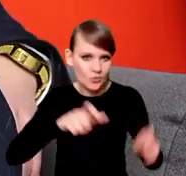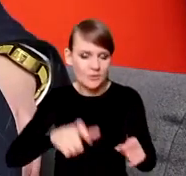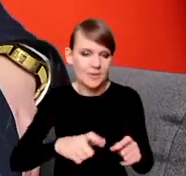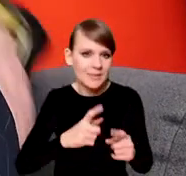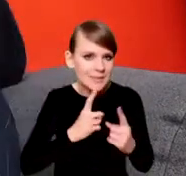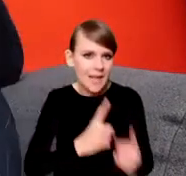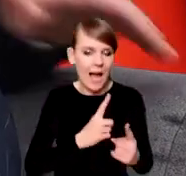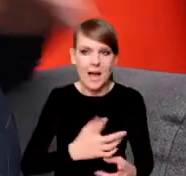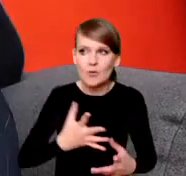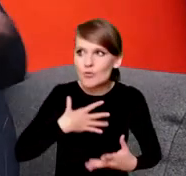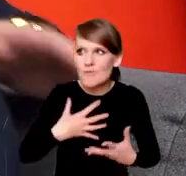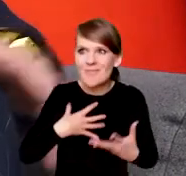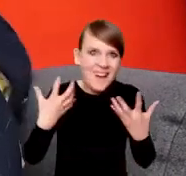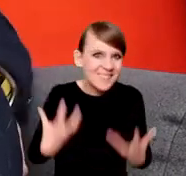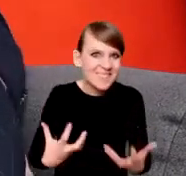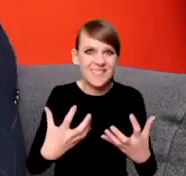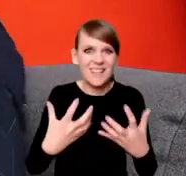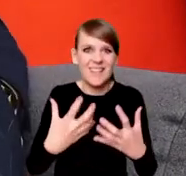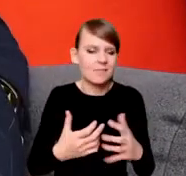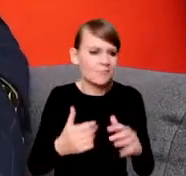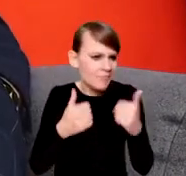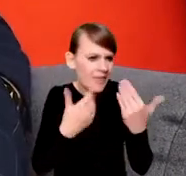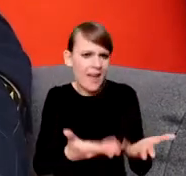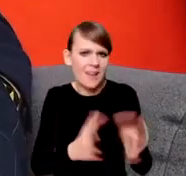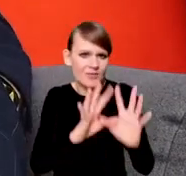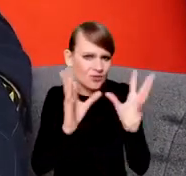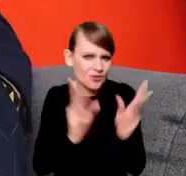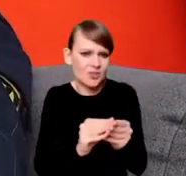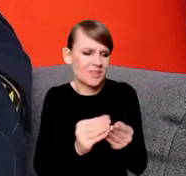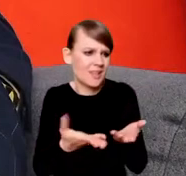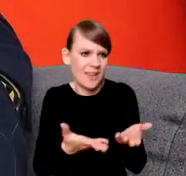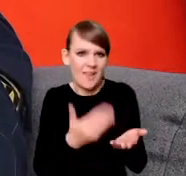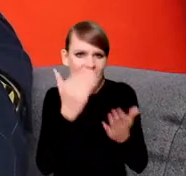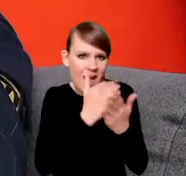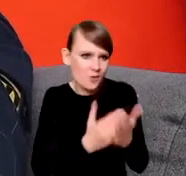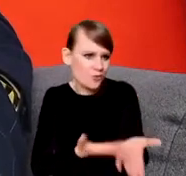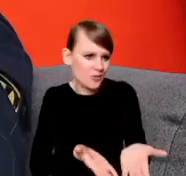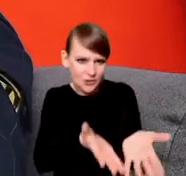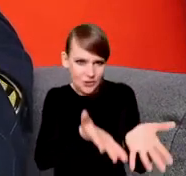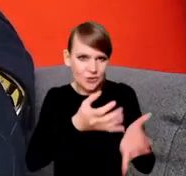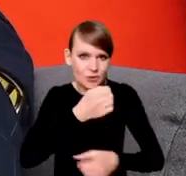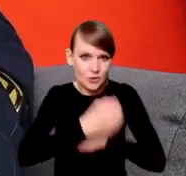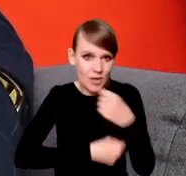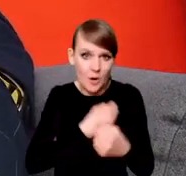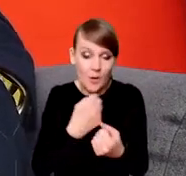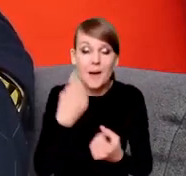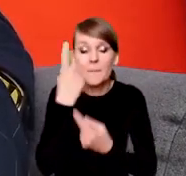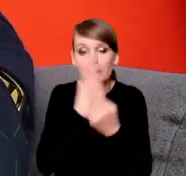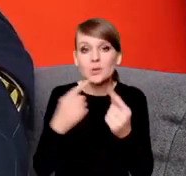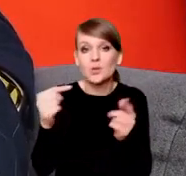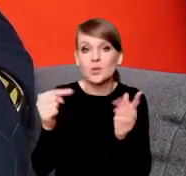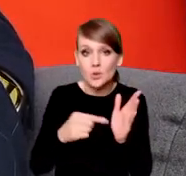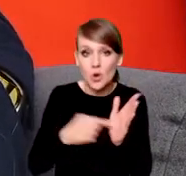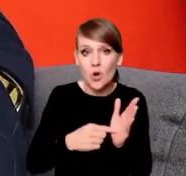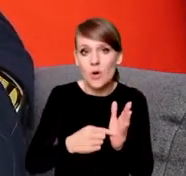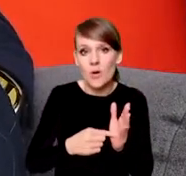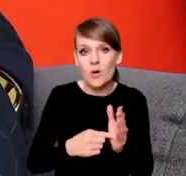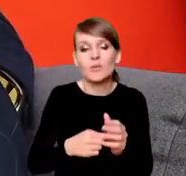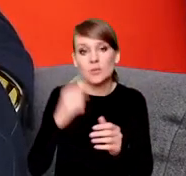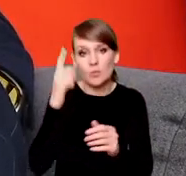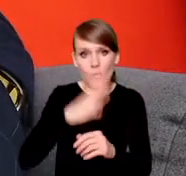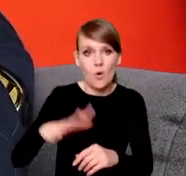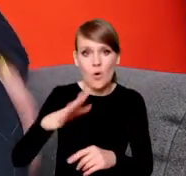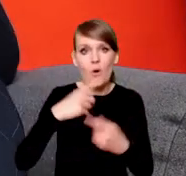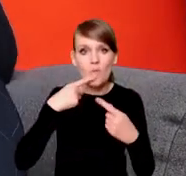prostu trzeba tylko torować jej drogi, stwarzać wszelkie narzędzia do jej realizacji. I myślę, że tego rodzaju podejście w kontekście społecznej